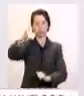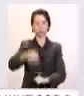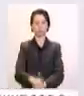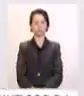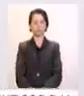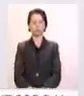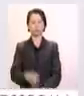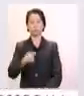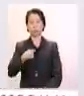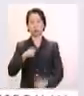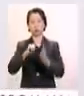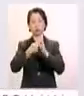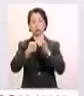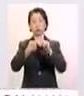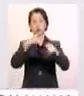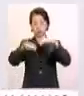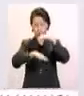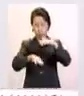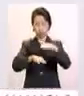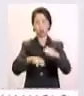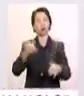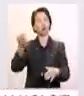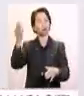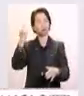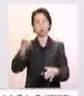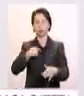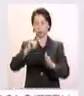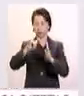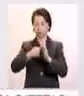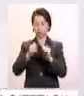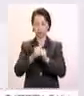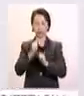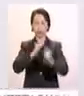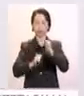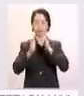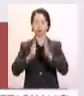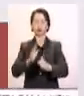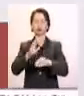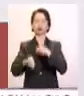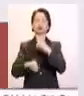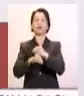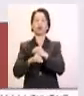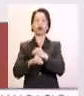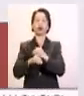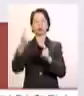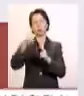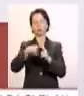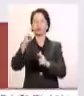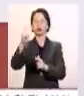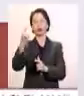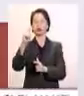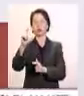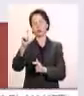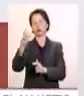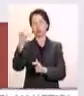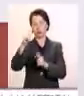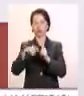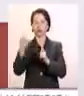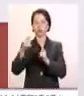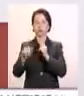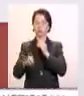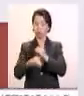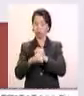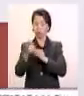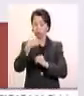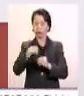Saya bermula daripada bawah. Maksud saya start dengan jadi pelakon tambahan dulu. Walaupun sebulan. Tapi sebab kita nak